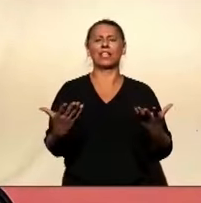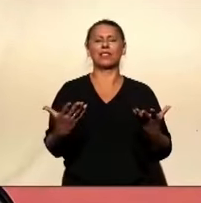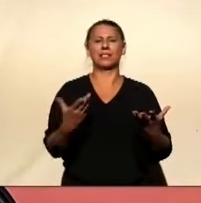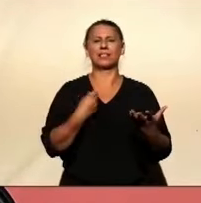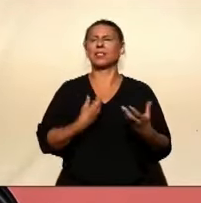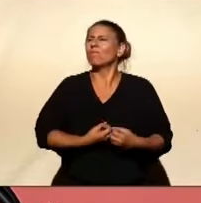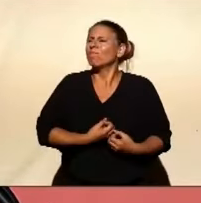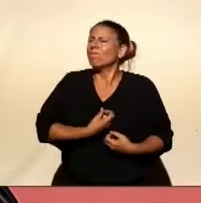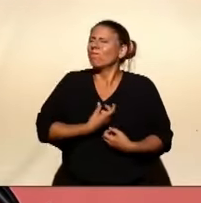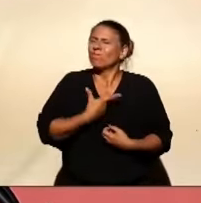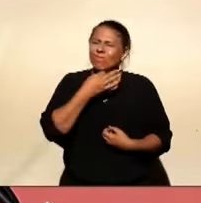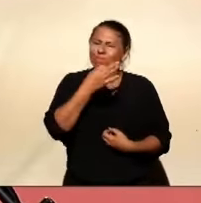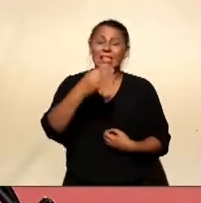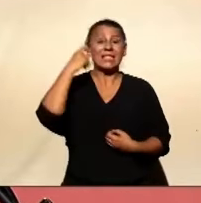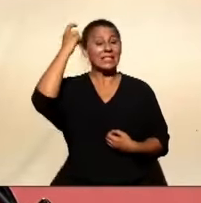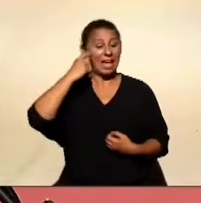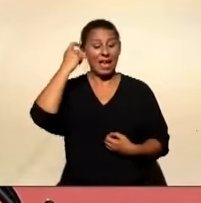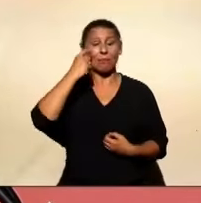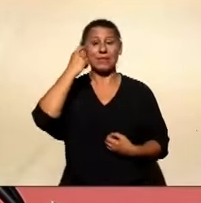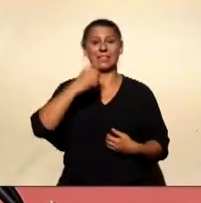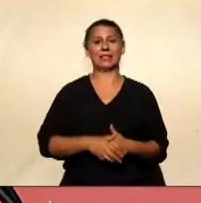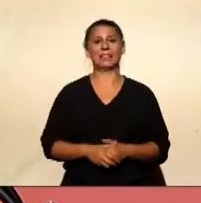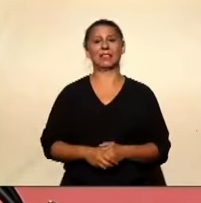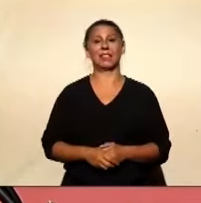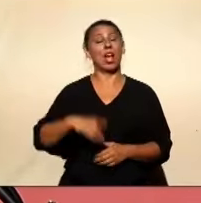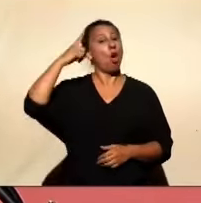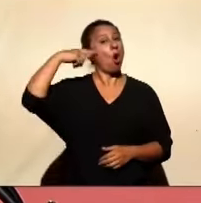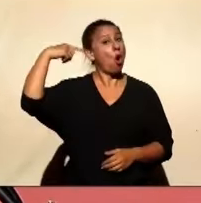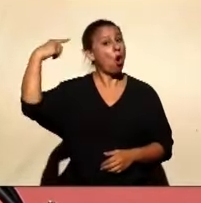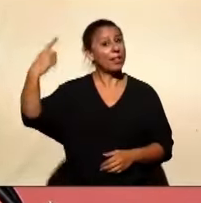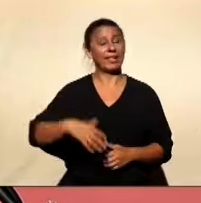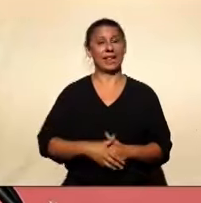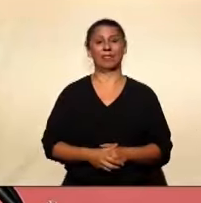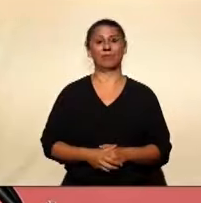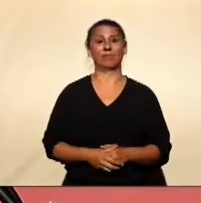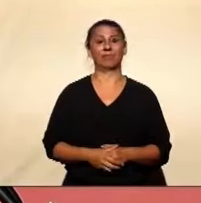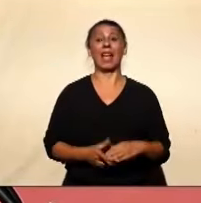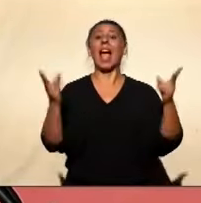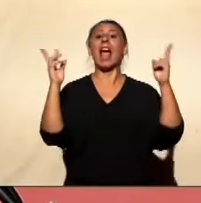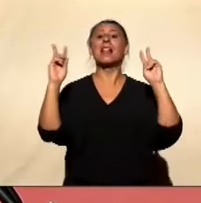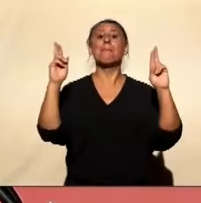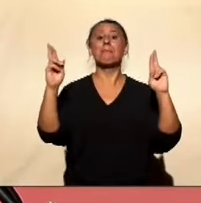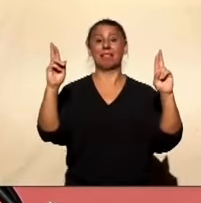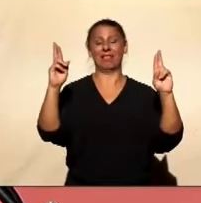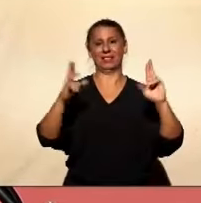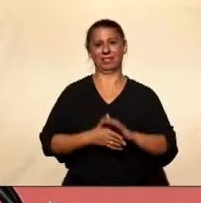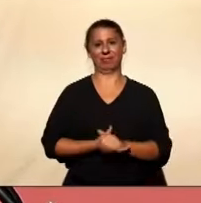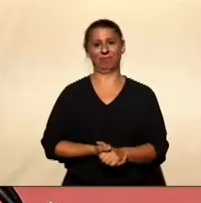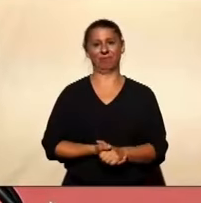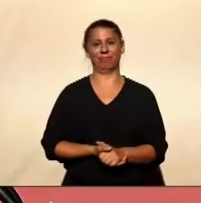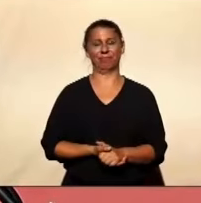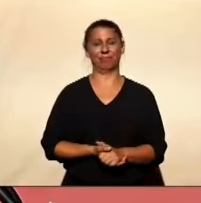συναισθήματά μας, οι σκέψεις μας, τα όνειρά μας, οι ελπίδες μας,